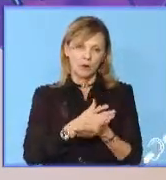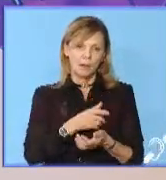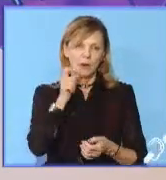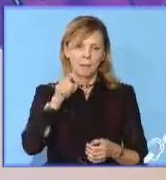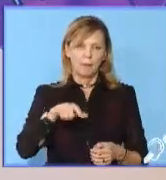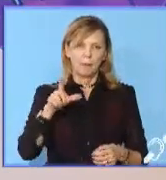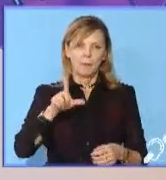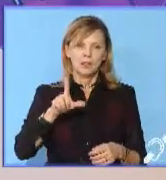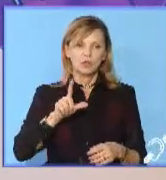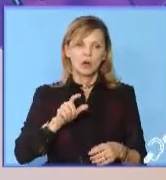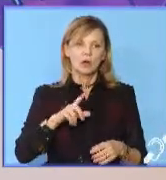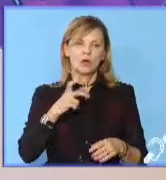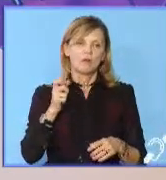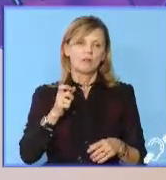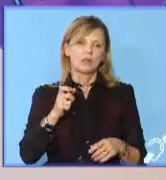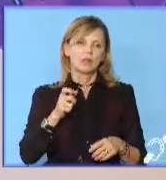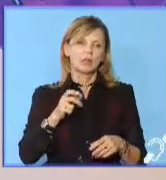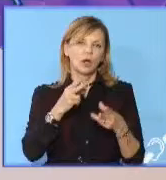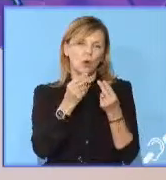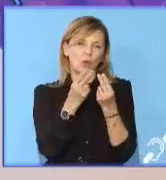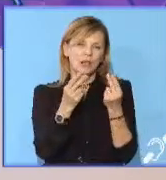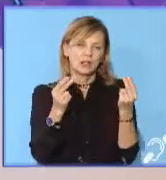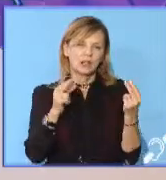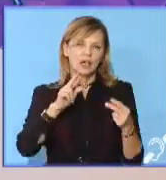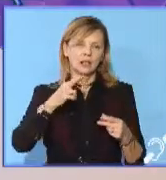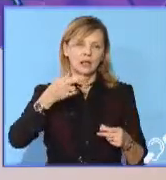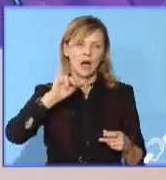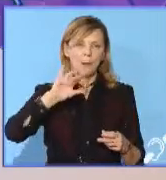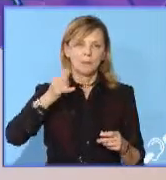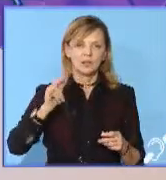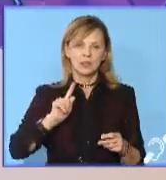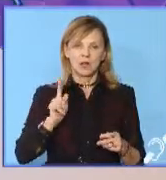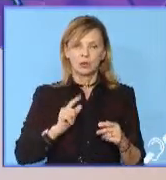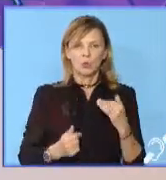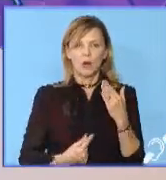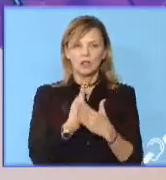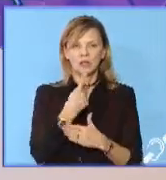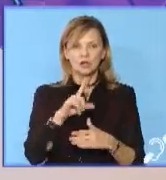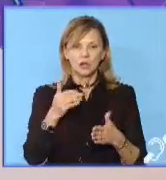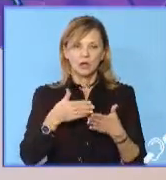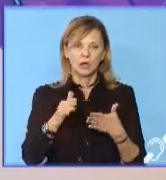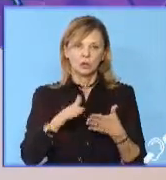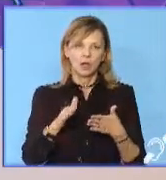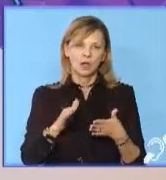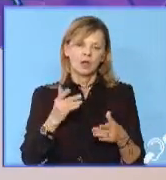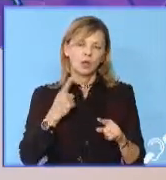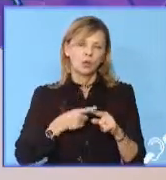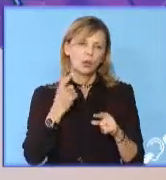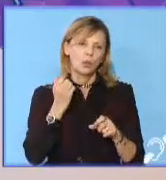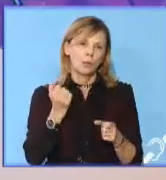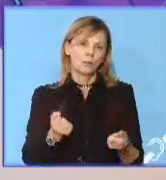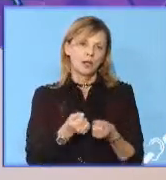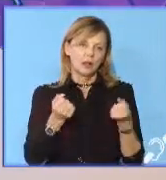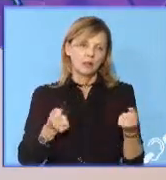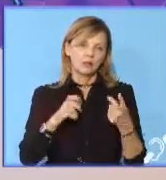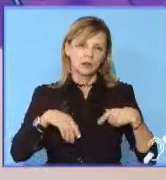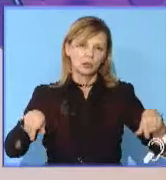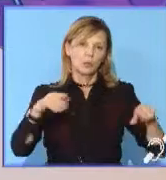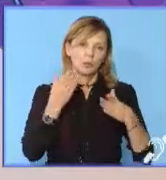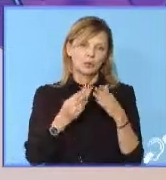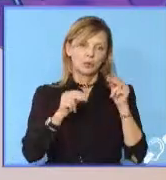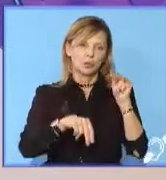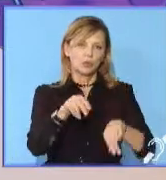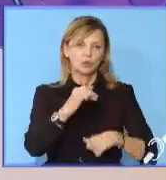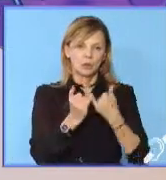Mehedinți. Fără umiditate, rapița pusă în pământ în septembrie nu a răsărit, iar cheltuielile cu pregătitul terenului pentru cultura de grâu sunt cu